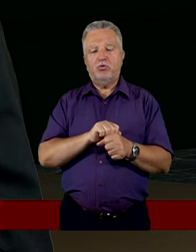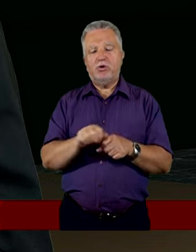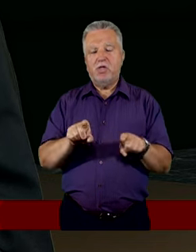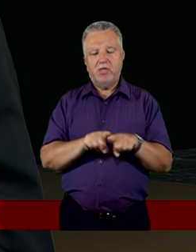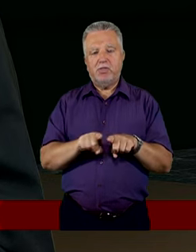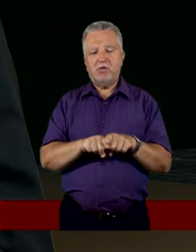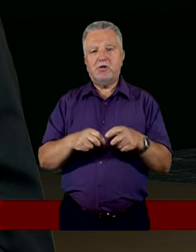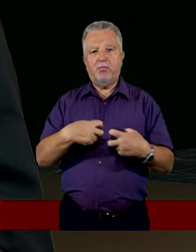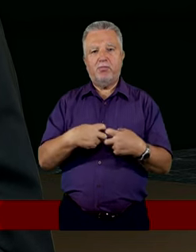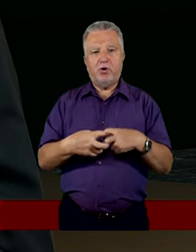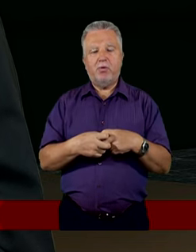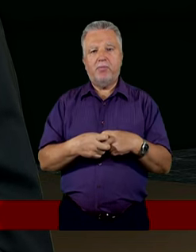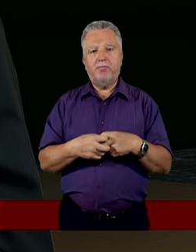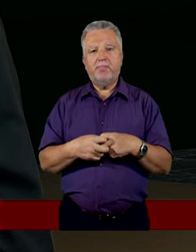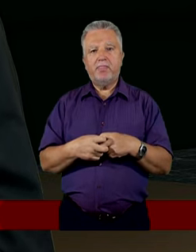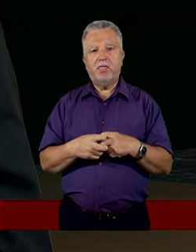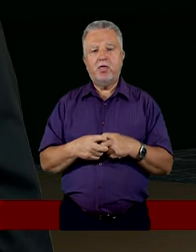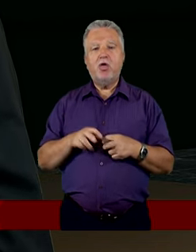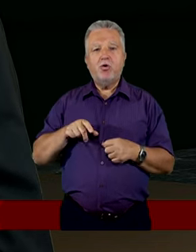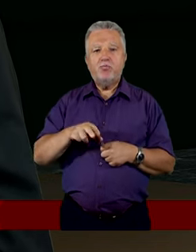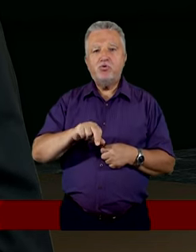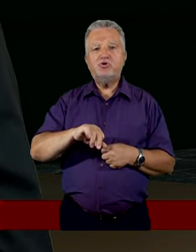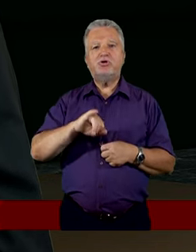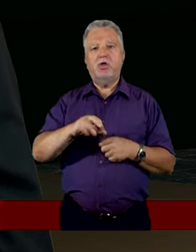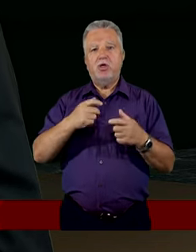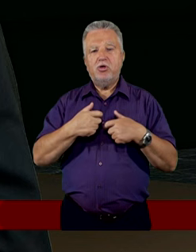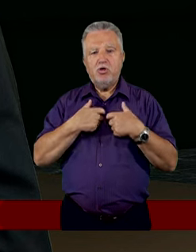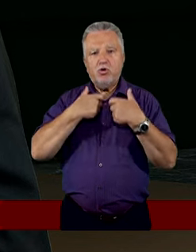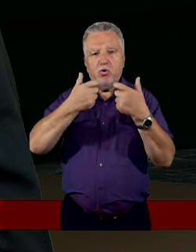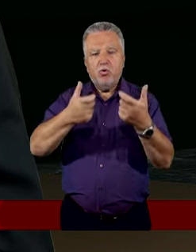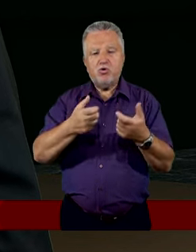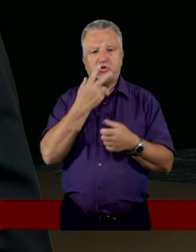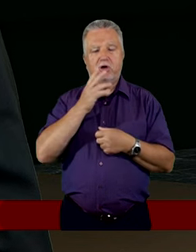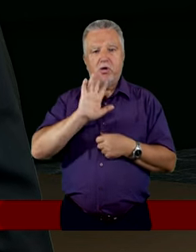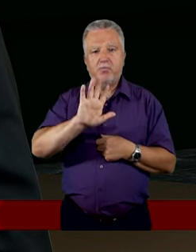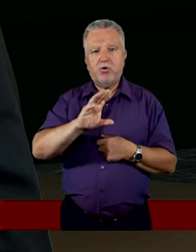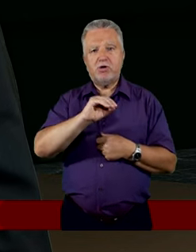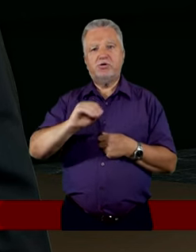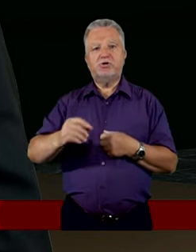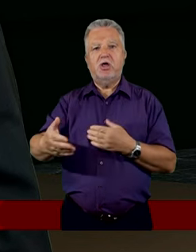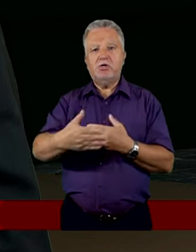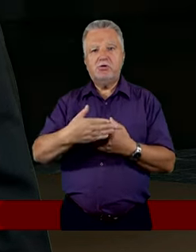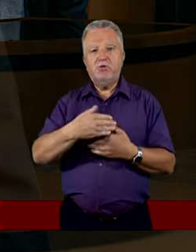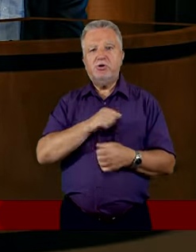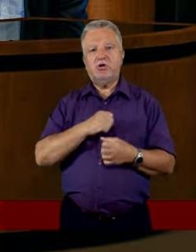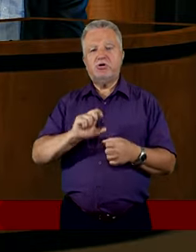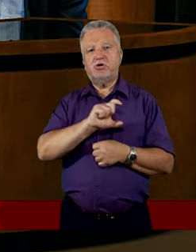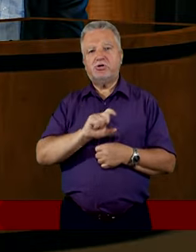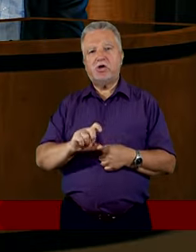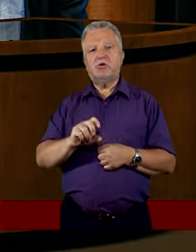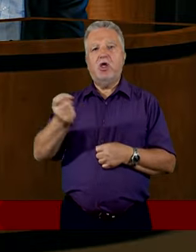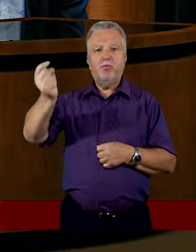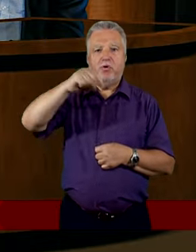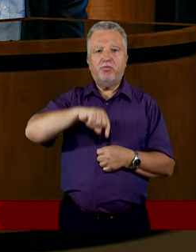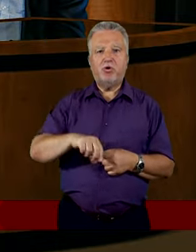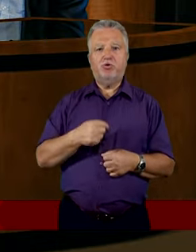samego problemu. Pójdźcie i zanieście, pójdźcie i głoście, pójdźcie i pokażcie, że zbliża się czas, w którym ja powracam